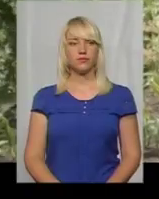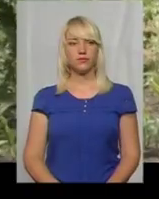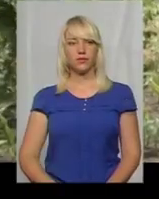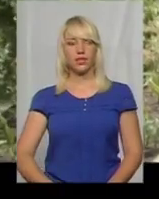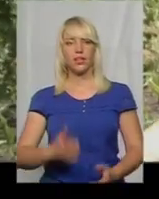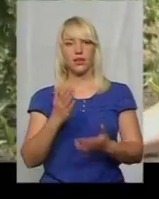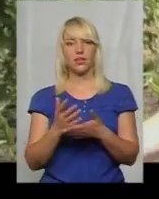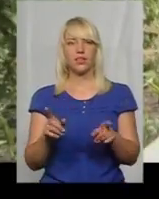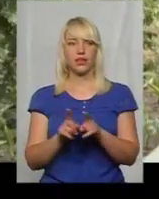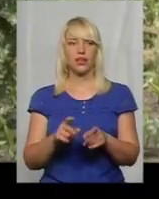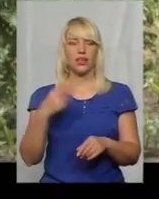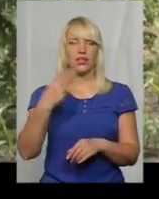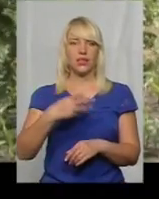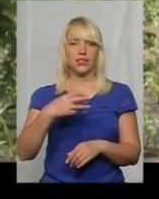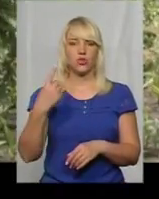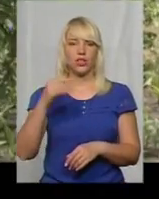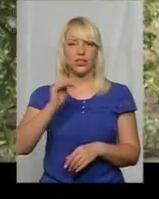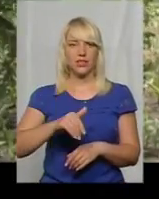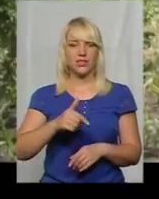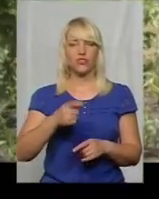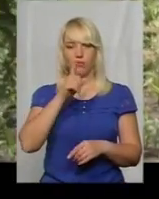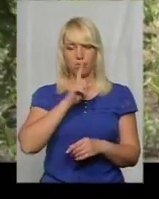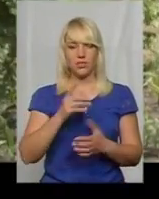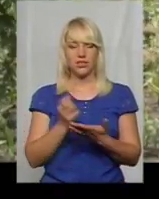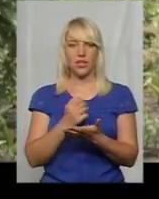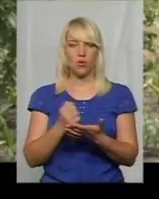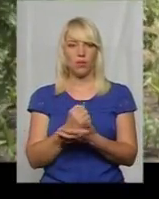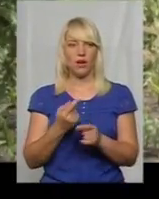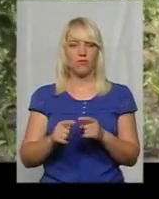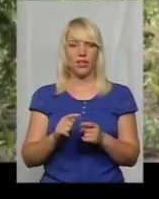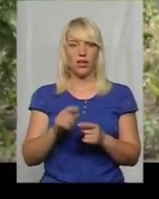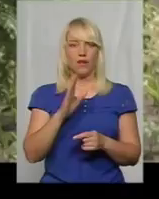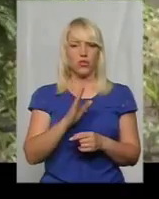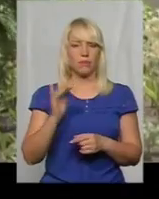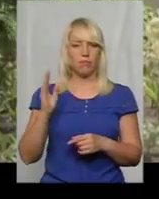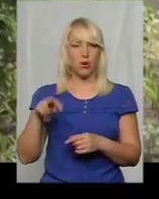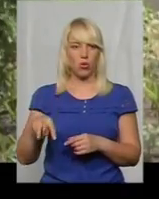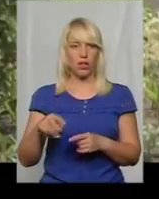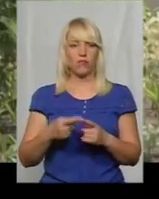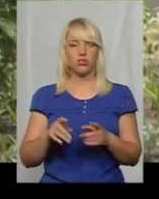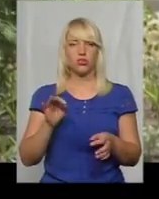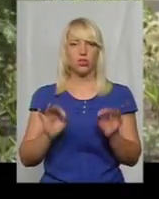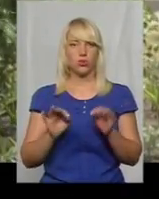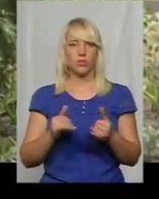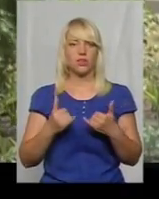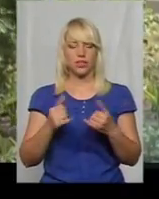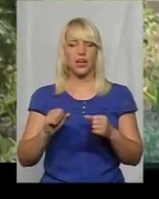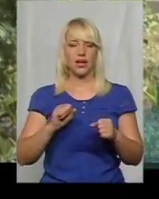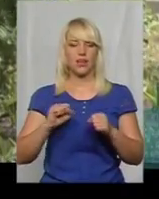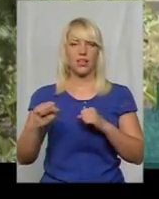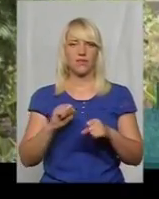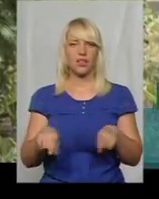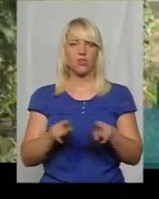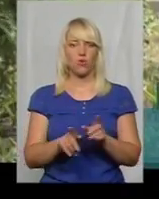Є дохід там близько 31 тисячі в місяць заробляв. Вадим Миколайович, це нормально, як для керівника такої великої